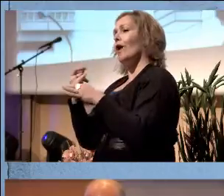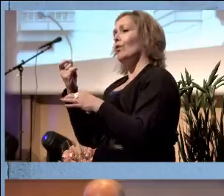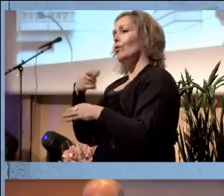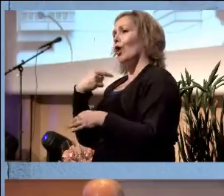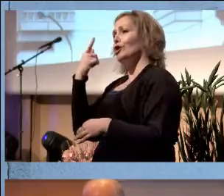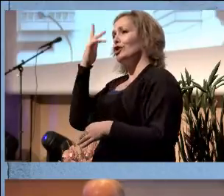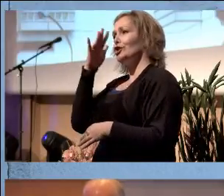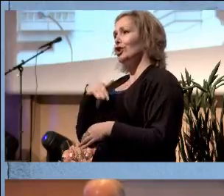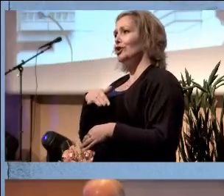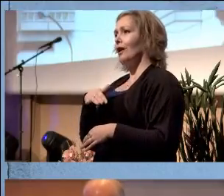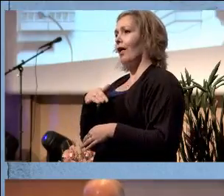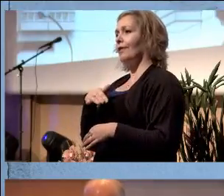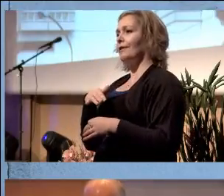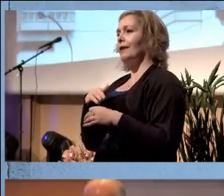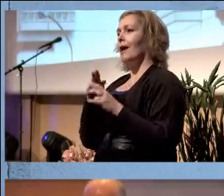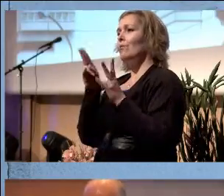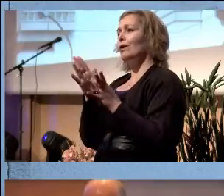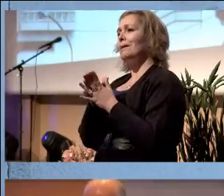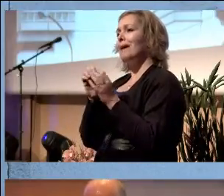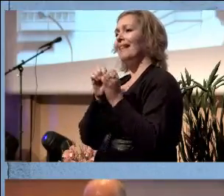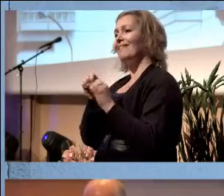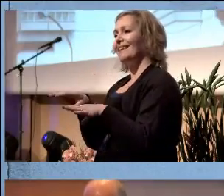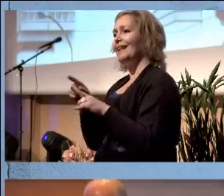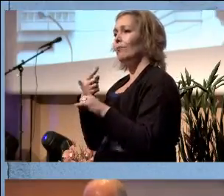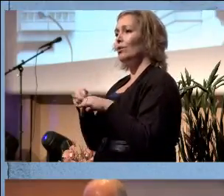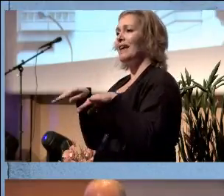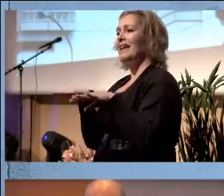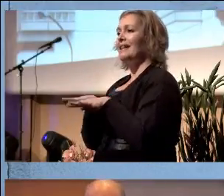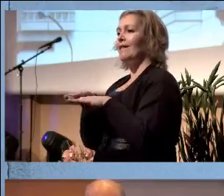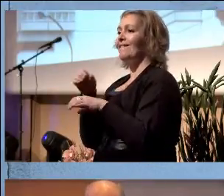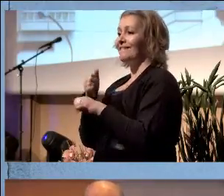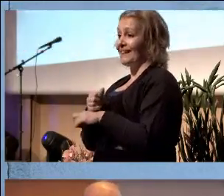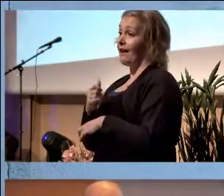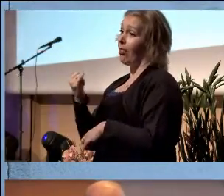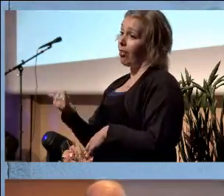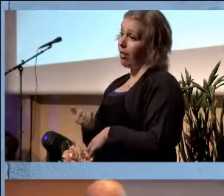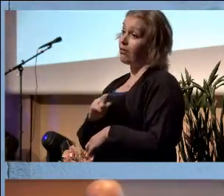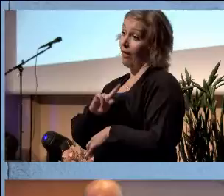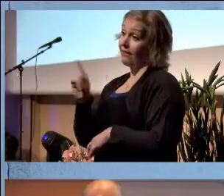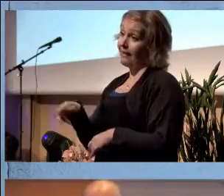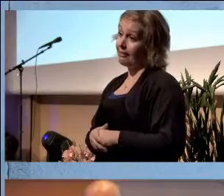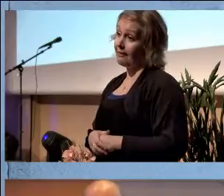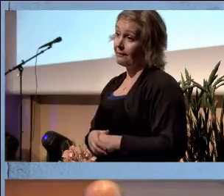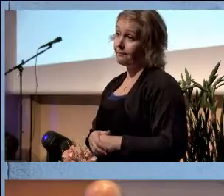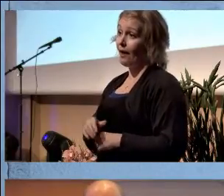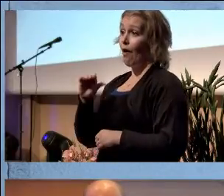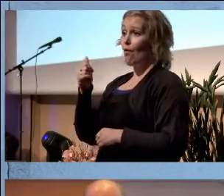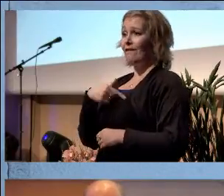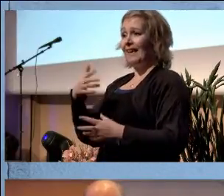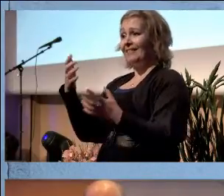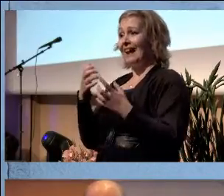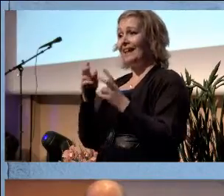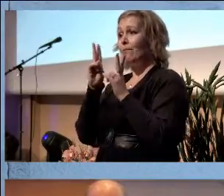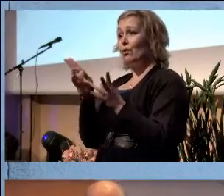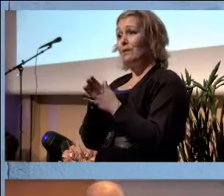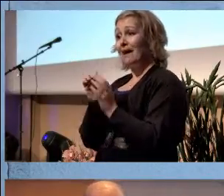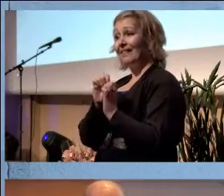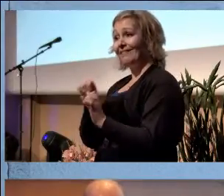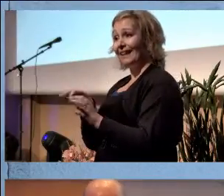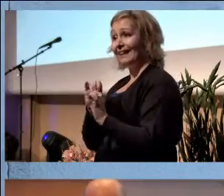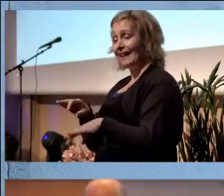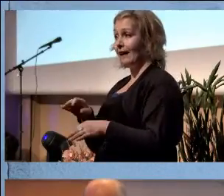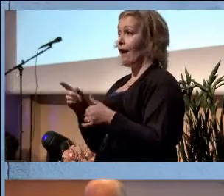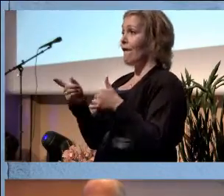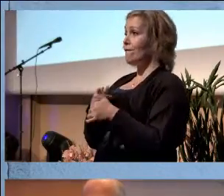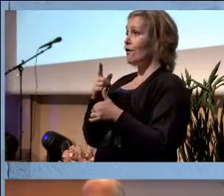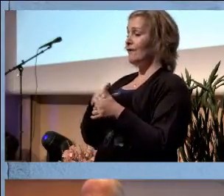av oss syns at brukmedvirkning og demokratisering har tatt tid. Hvorfor trenger vi en brukmedvirkning? Først